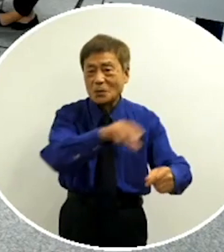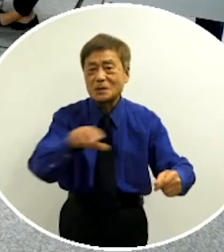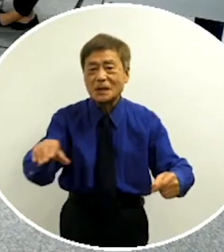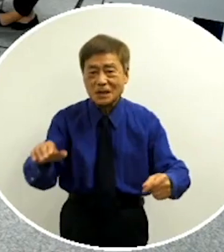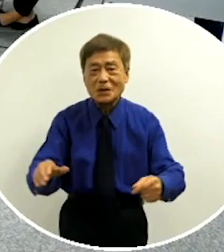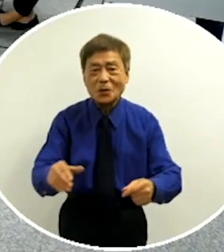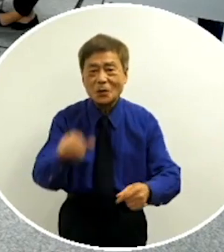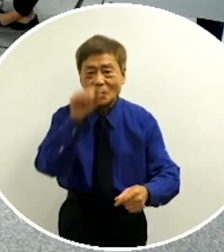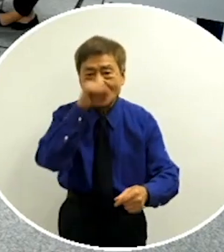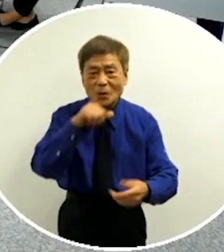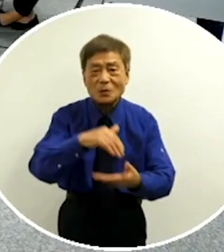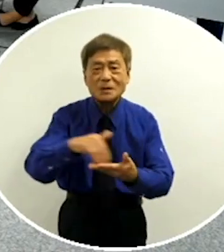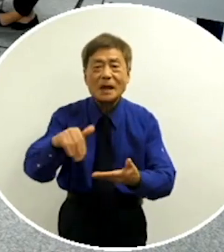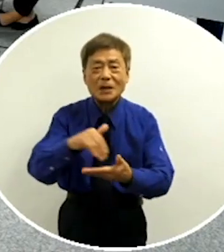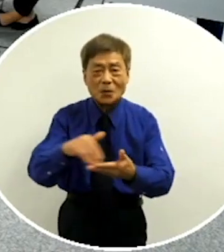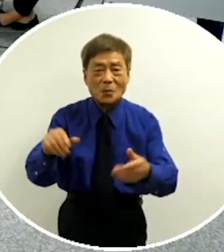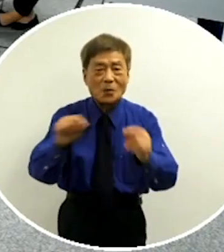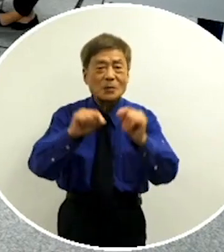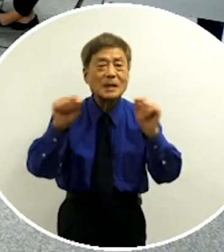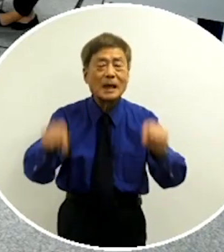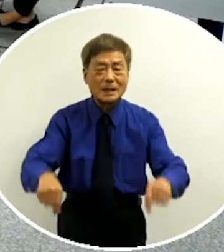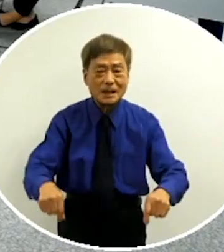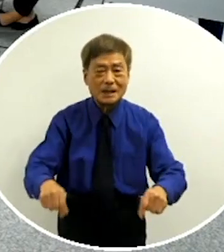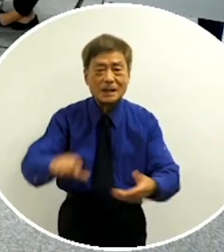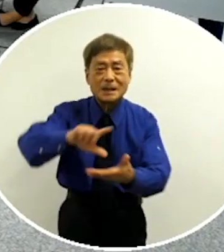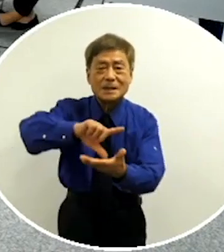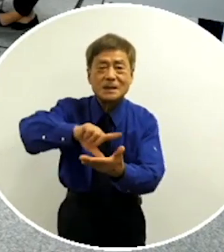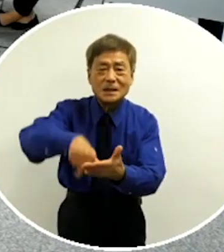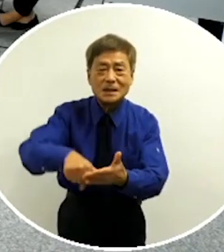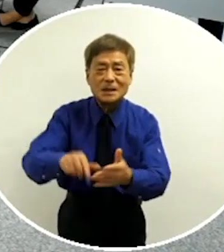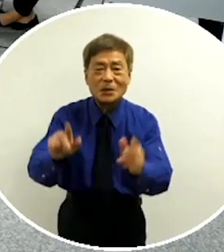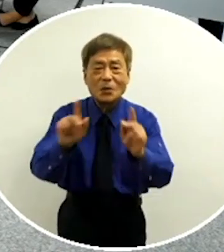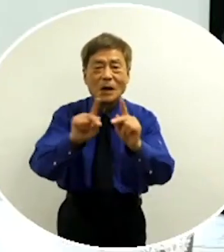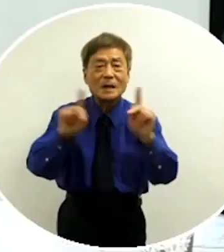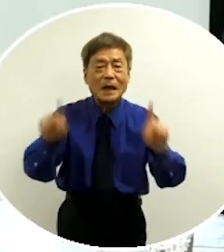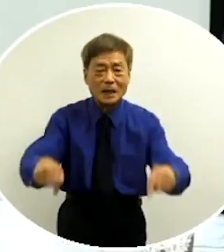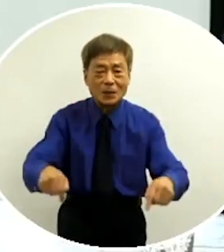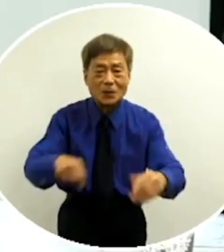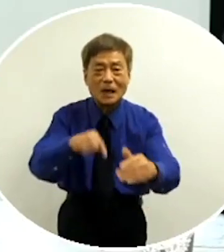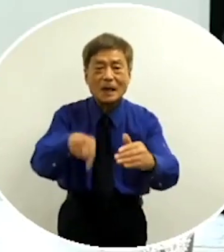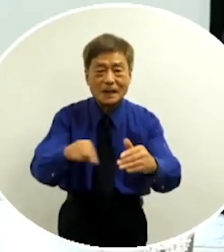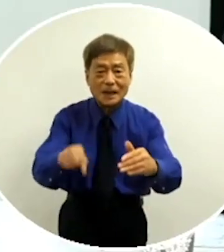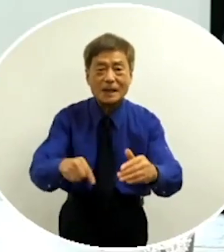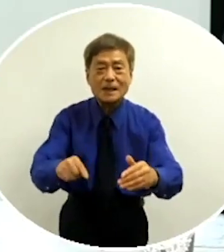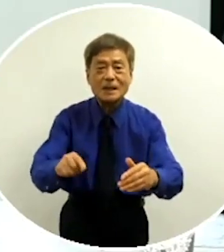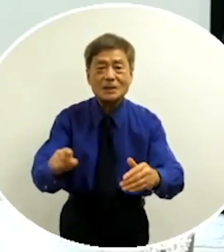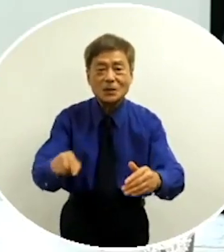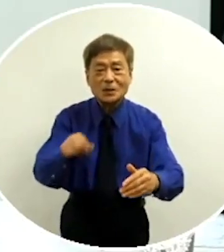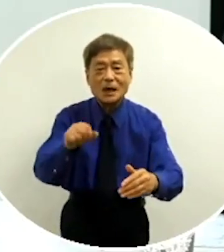どうやって職員がされるのかとかですねなんか地域の方ひとつでいいと思うんですが here